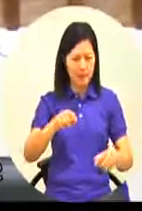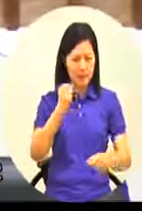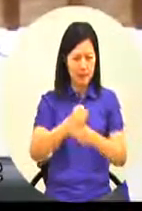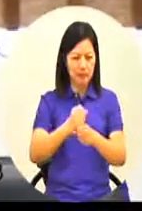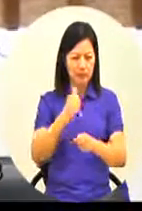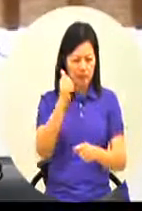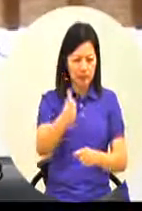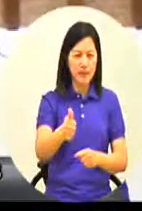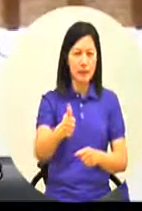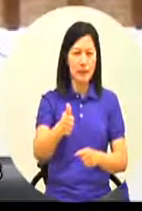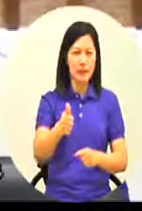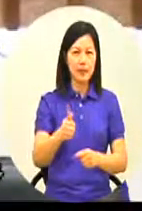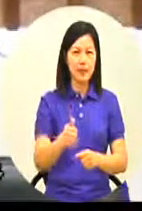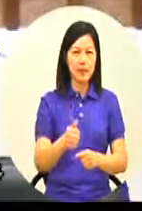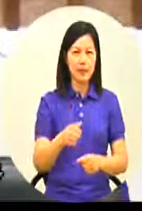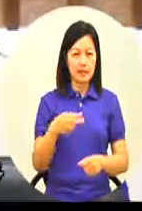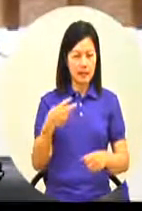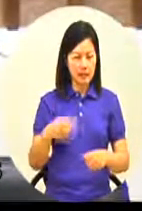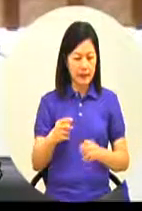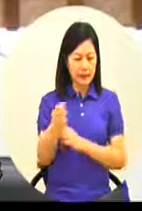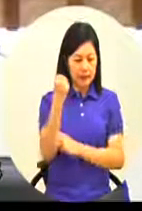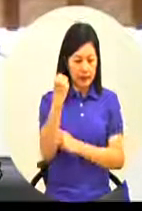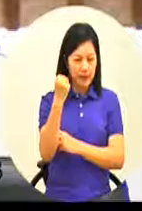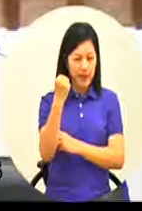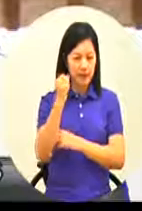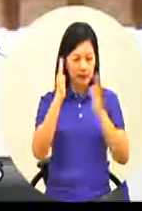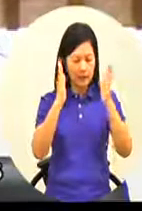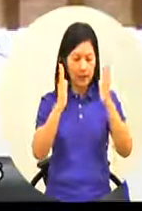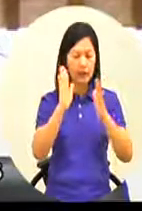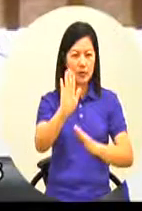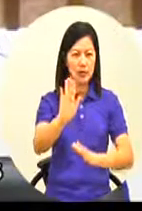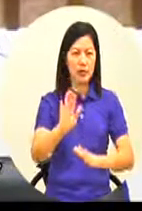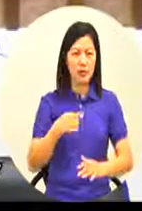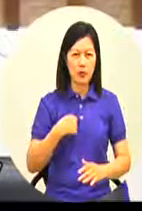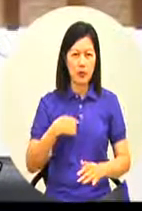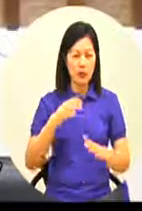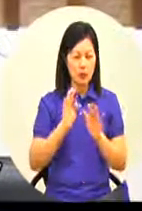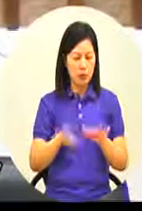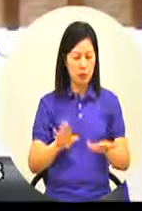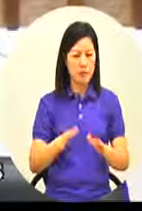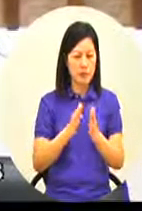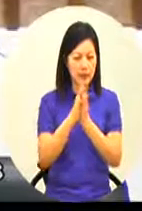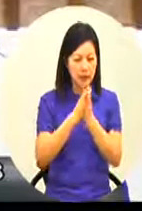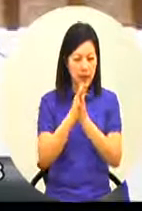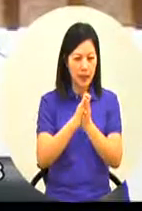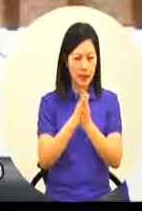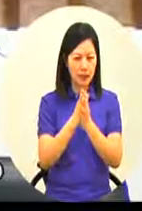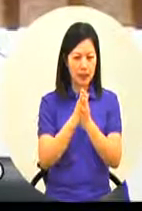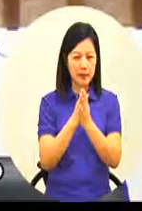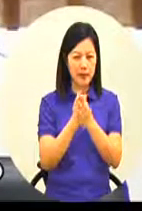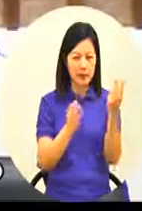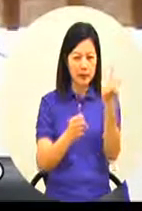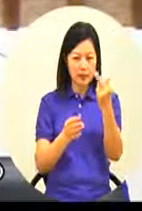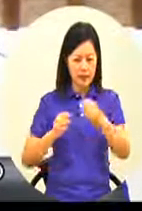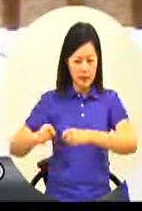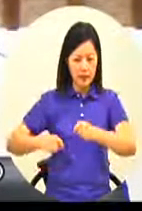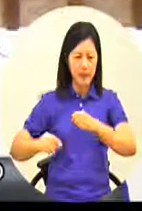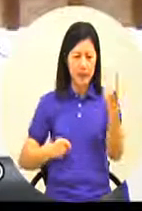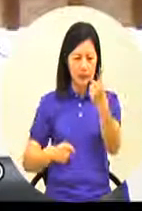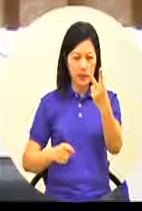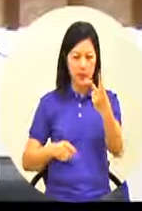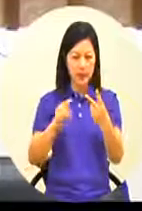力，吼、哦，有这个认真、有敬业的。那么我就要求有两个案子，要求你主持公